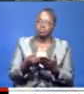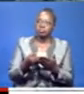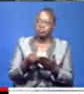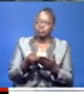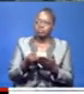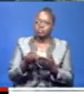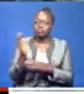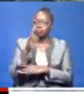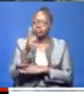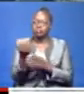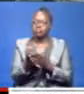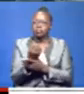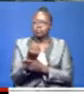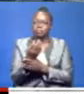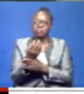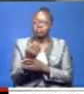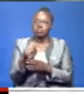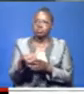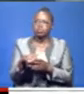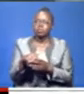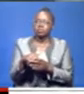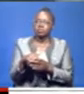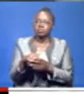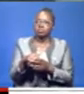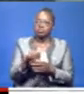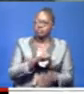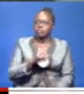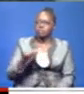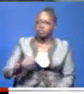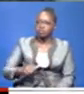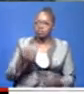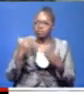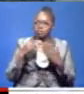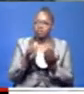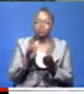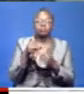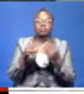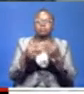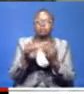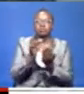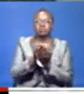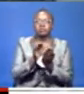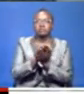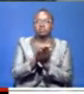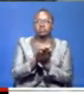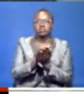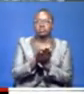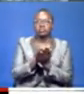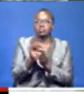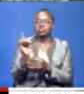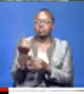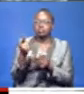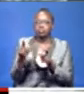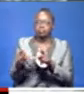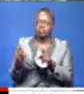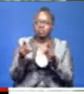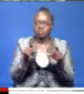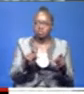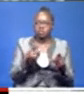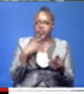nyasi kilichoko mkoani Xinjiang kimekamilisha ujenzi na uhifadhi wa shehena ya kwanza ya mbegu